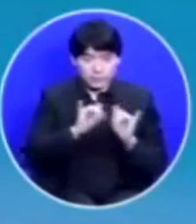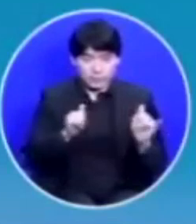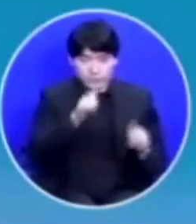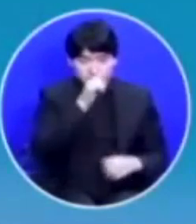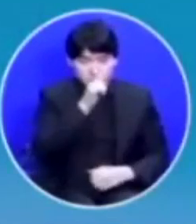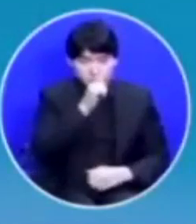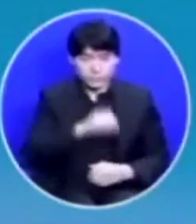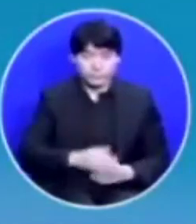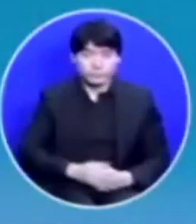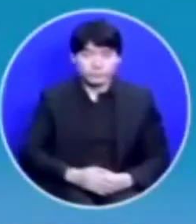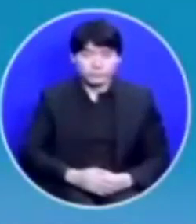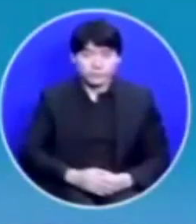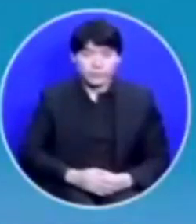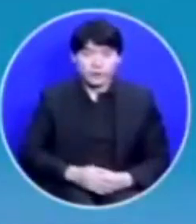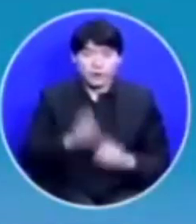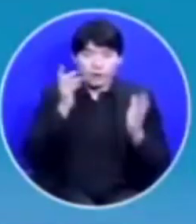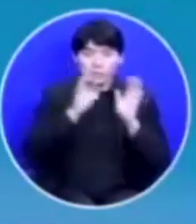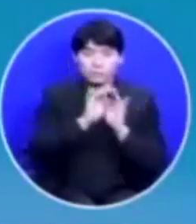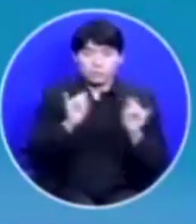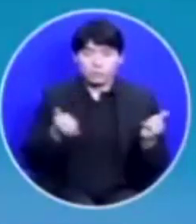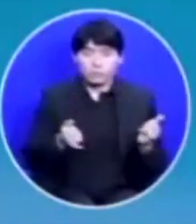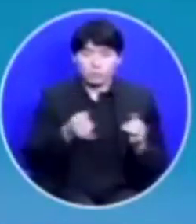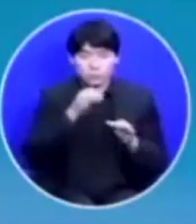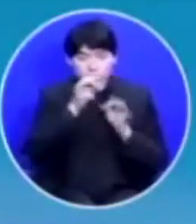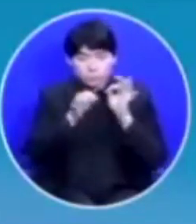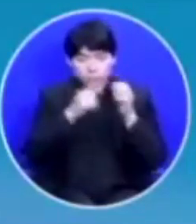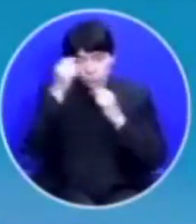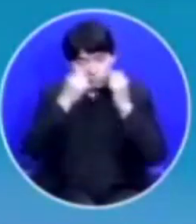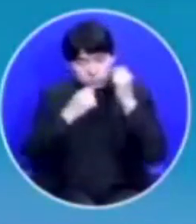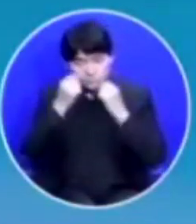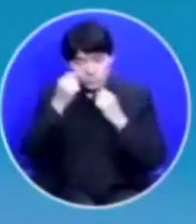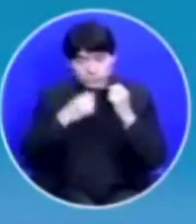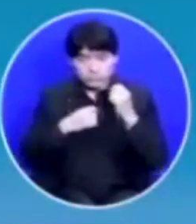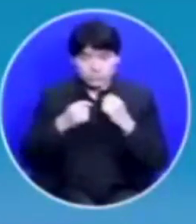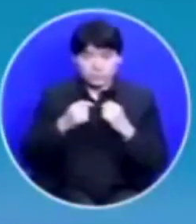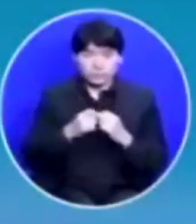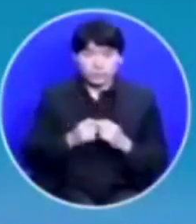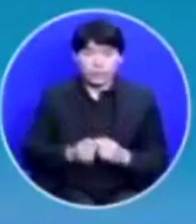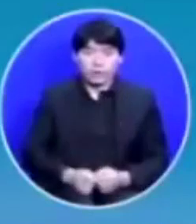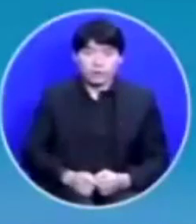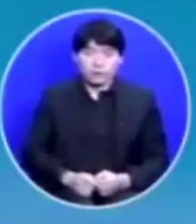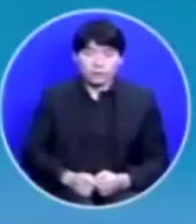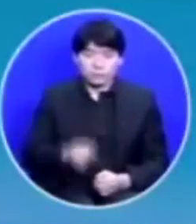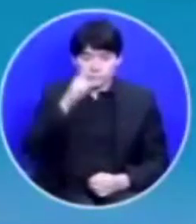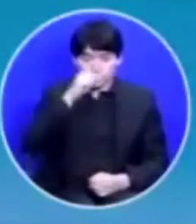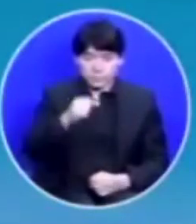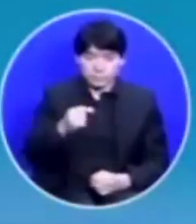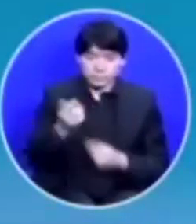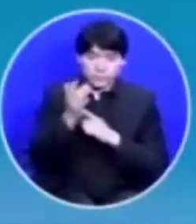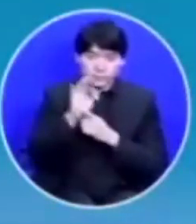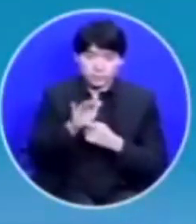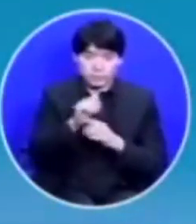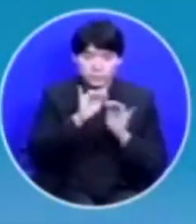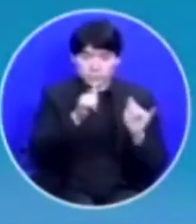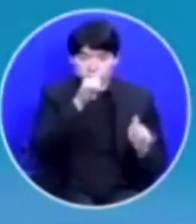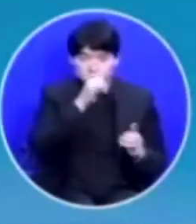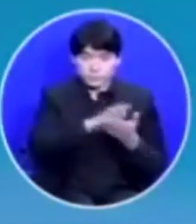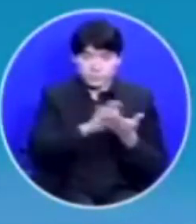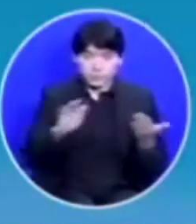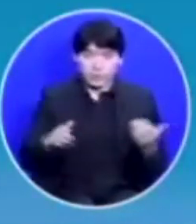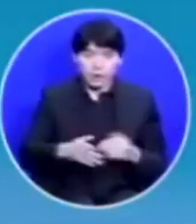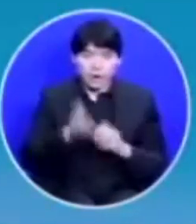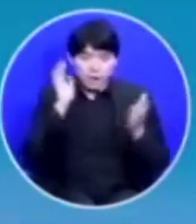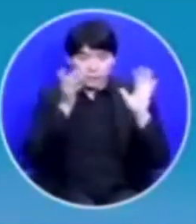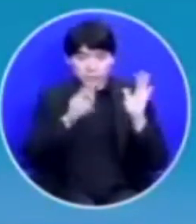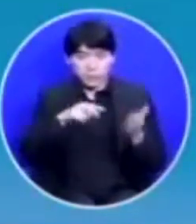있죠 아이들이 떠들고 소리지르고 울고 이런 것에 대해서 굉장히 예민하게 반응할 아이들이 예배당에서